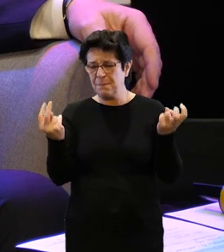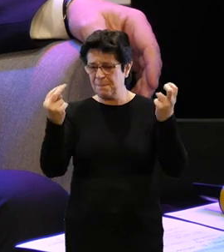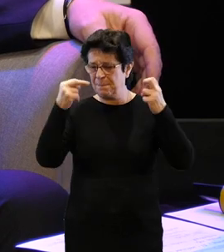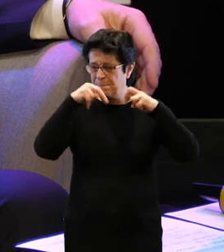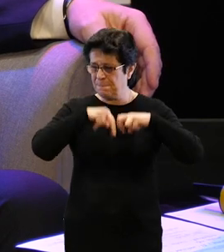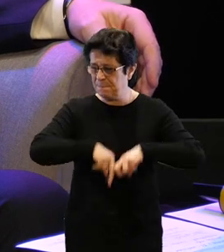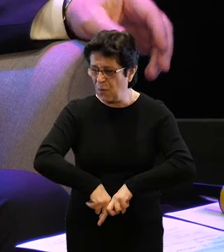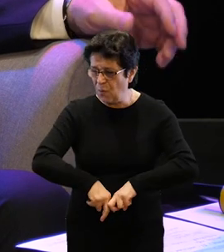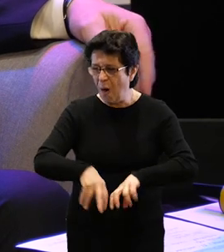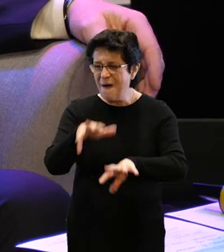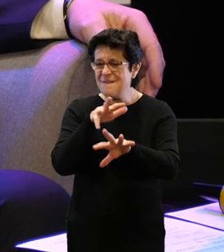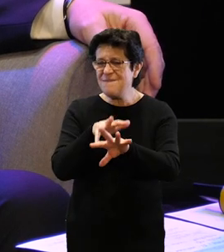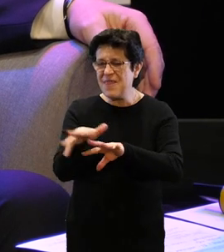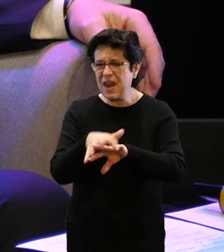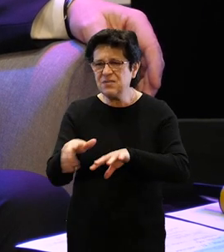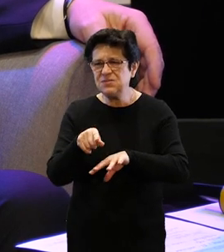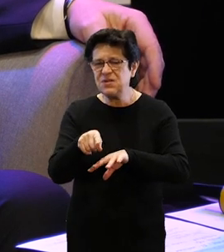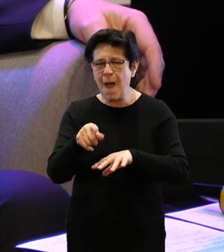federacji małych